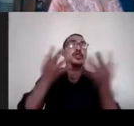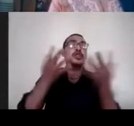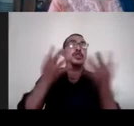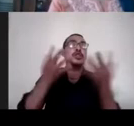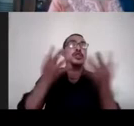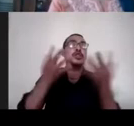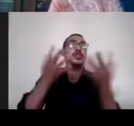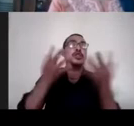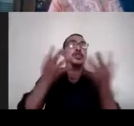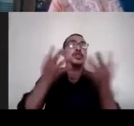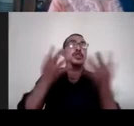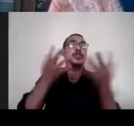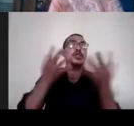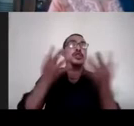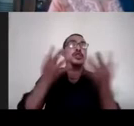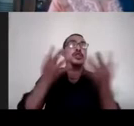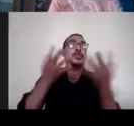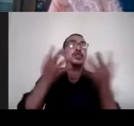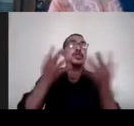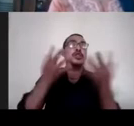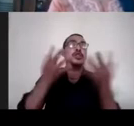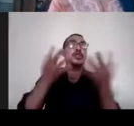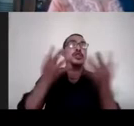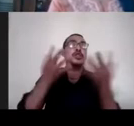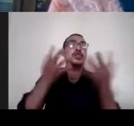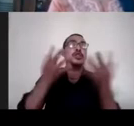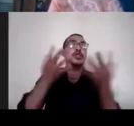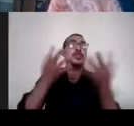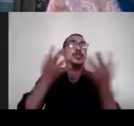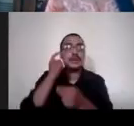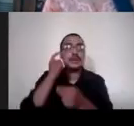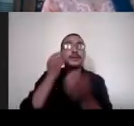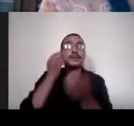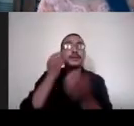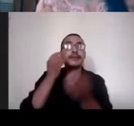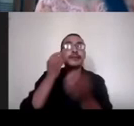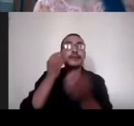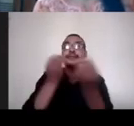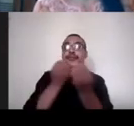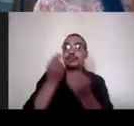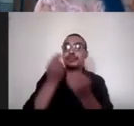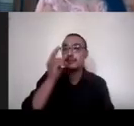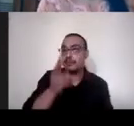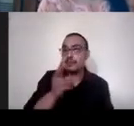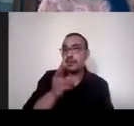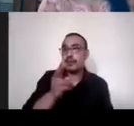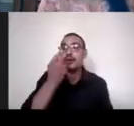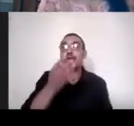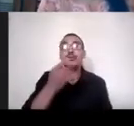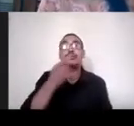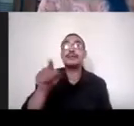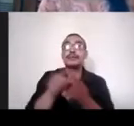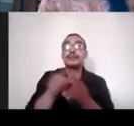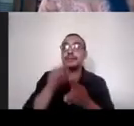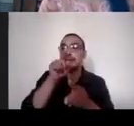नलिएर आफूलाई चाहिँ डिमिनिङ गरेको अथवा उसलाई हेपेको जस्तो फिल गरिरहेको थियो नि होइन कस्तो राम्रो डाइनामिक देखाएको थियो भन्दाखेरि ए यिनीहरूको कामै छैन